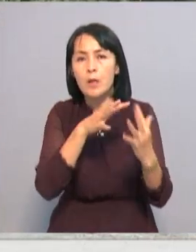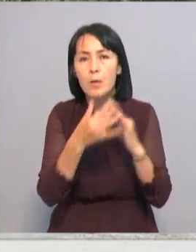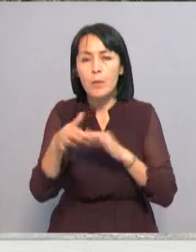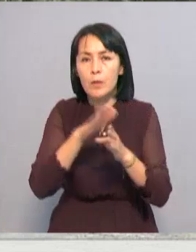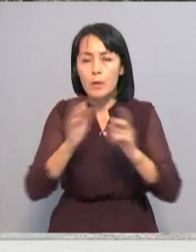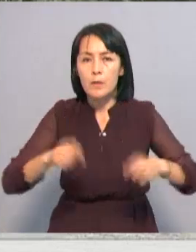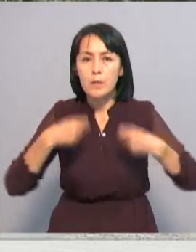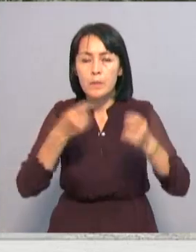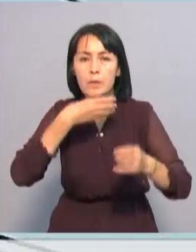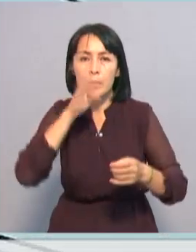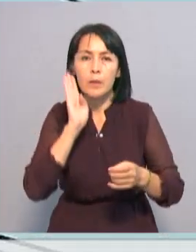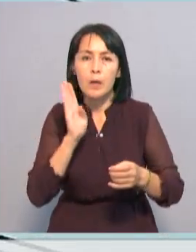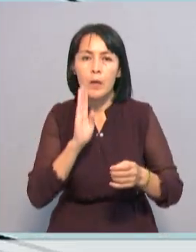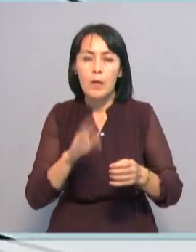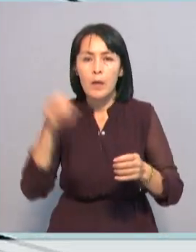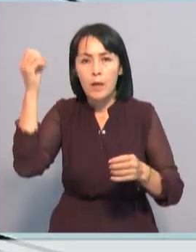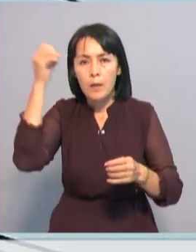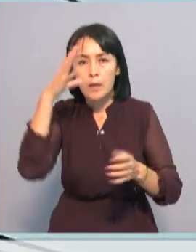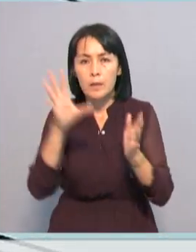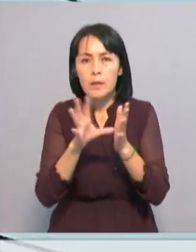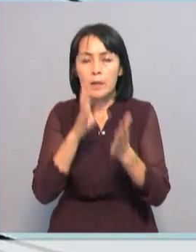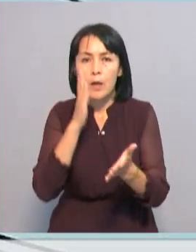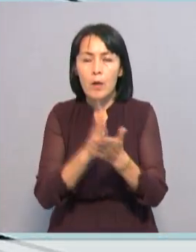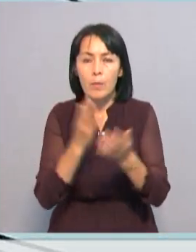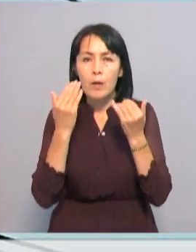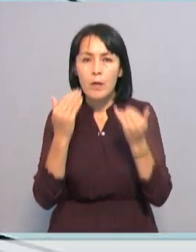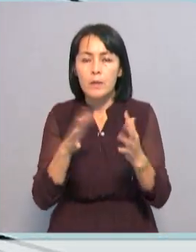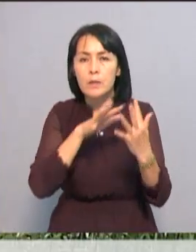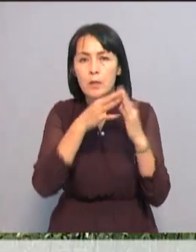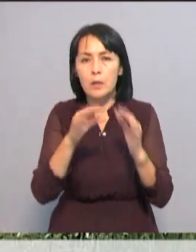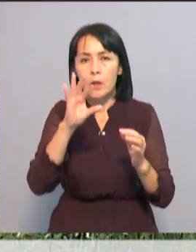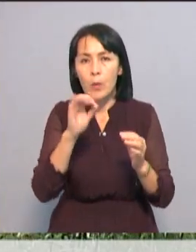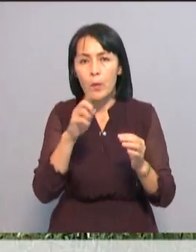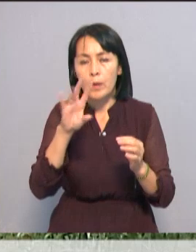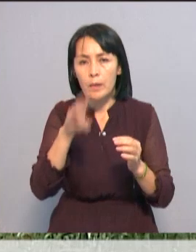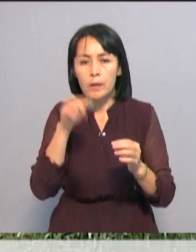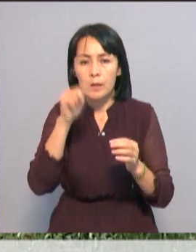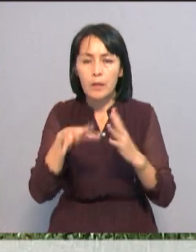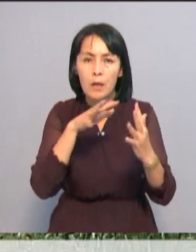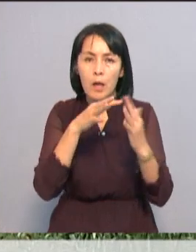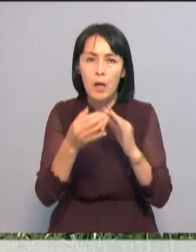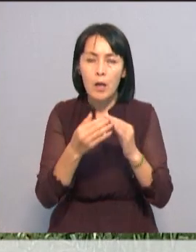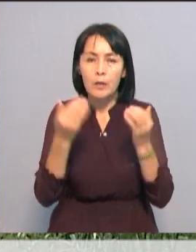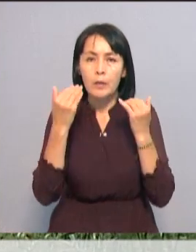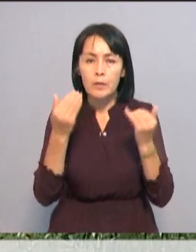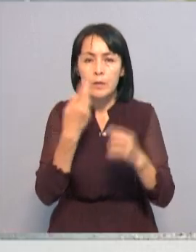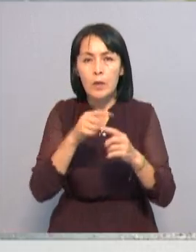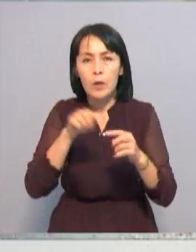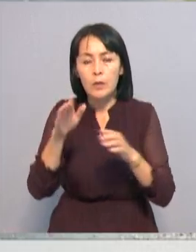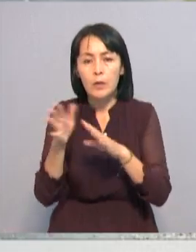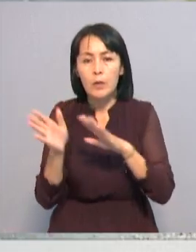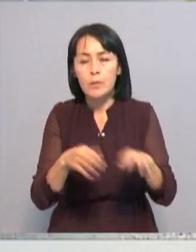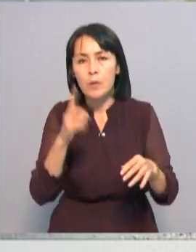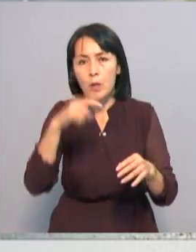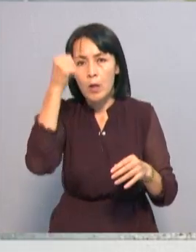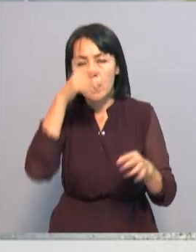полностью обеспечено питьевой водой и освещением. Сейчас освещается и село Уркен. Таким образом, в селе, со дня закладки которого прошло почти